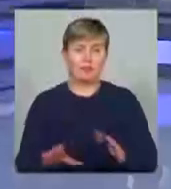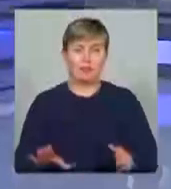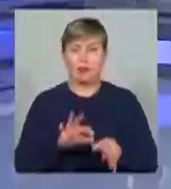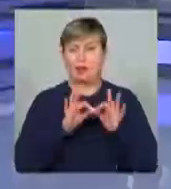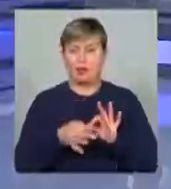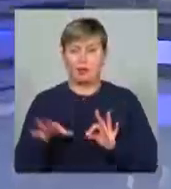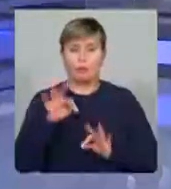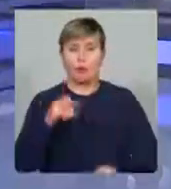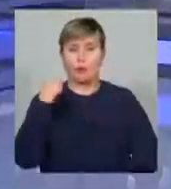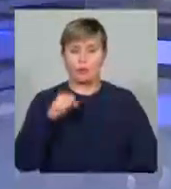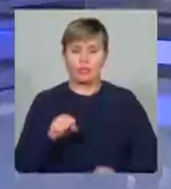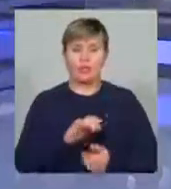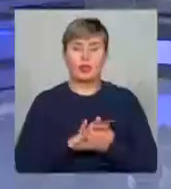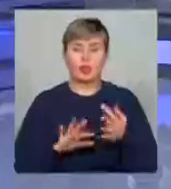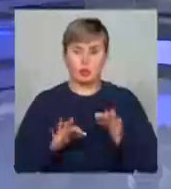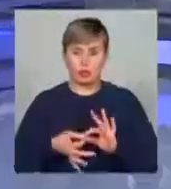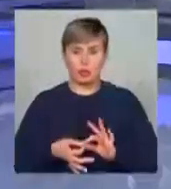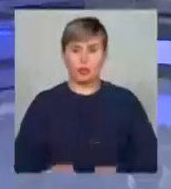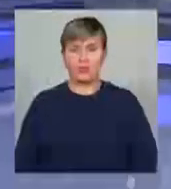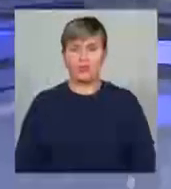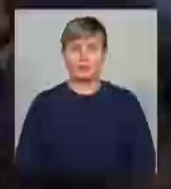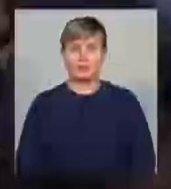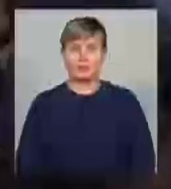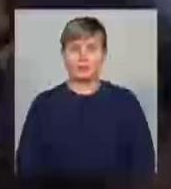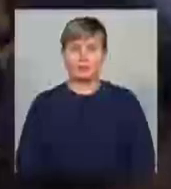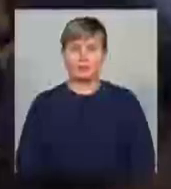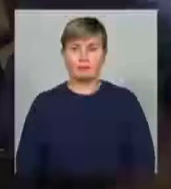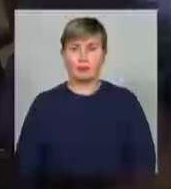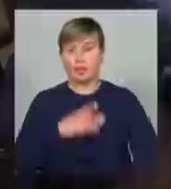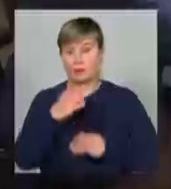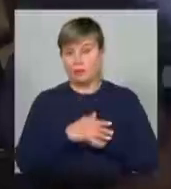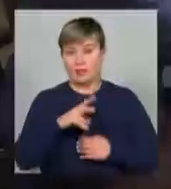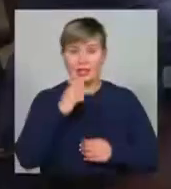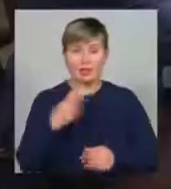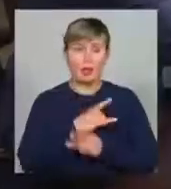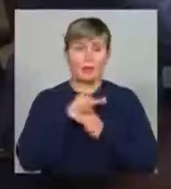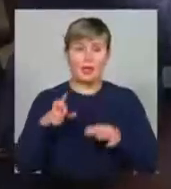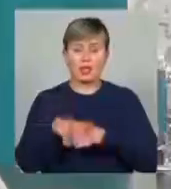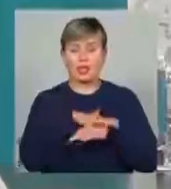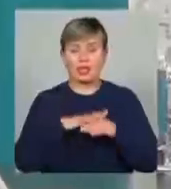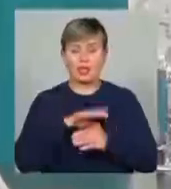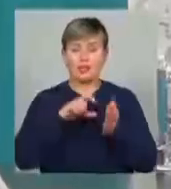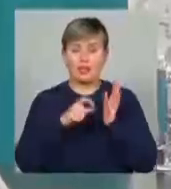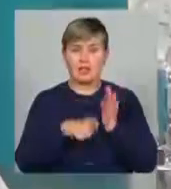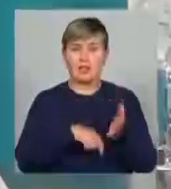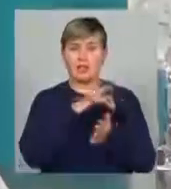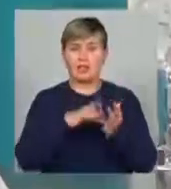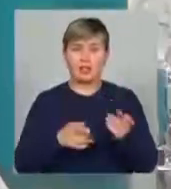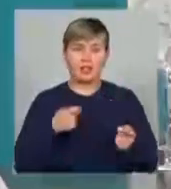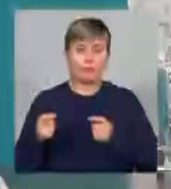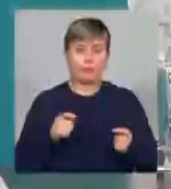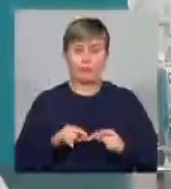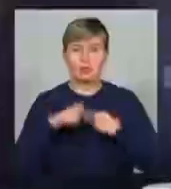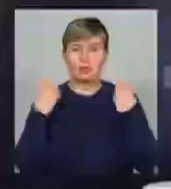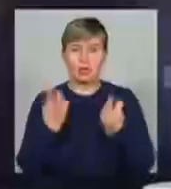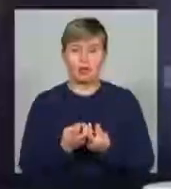его победителях расскажет Динара Сабитова. В преддверии национального праздника страны в здании городской администрации за дружным столом